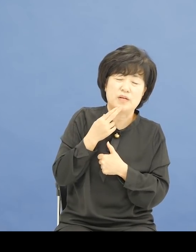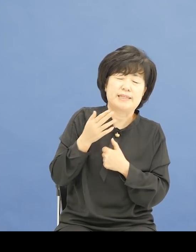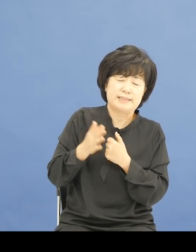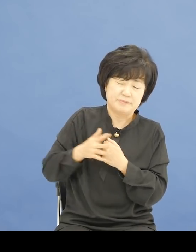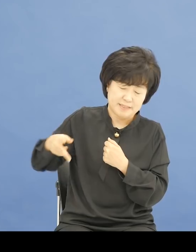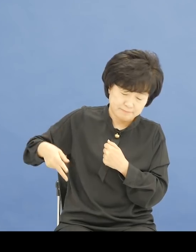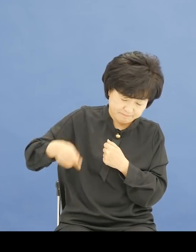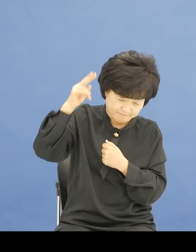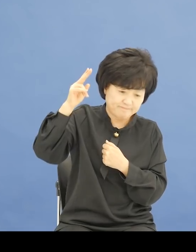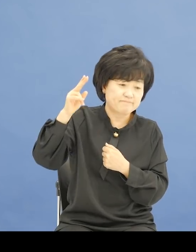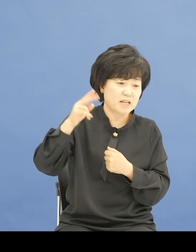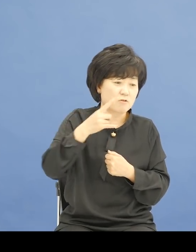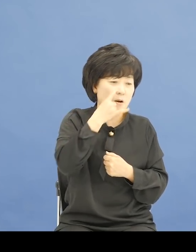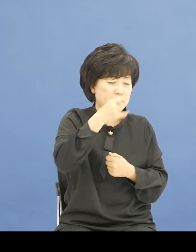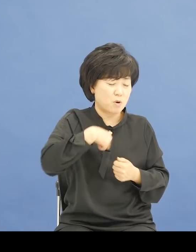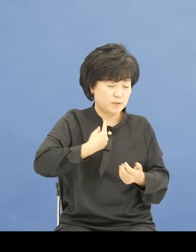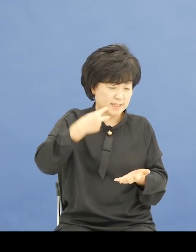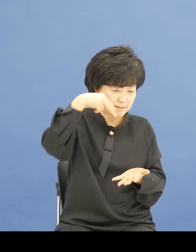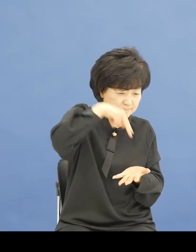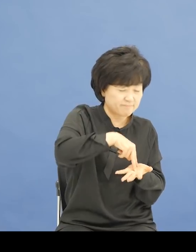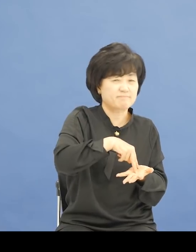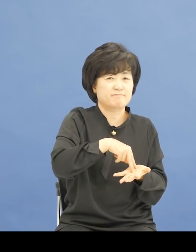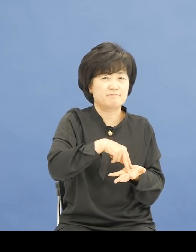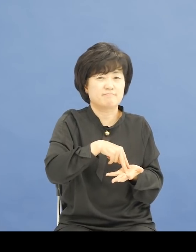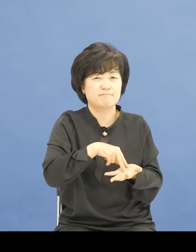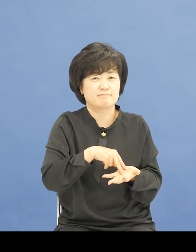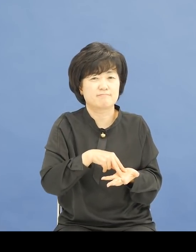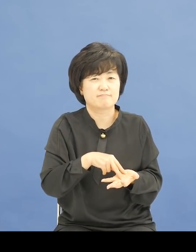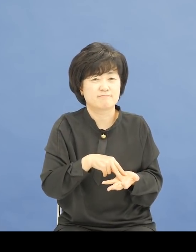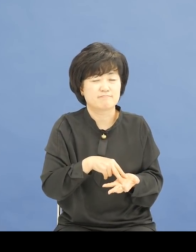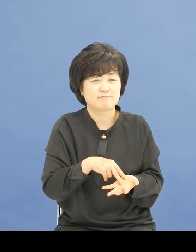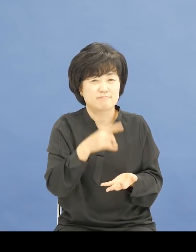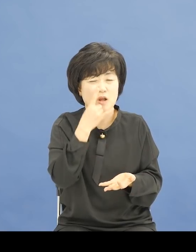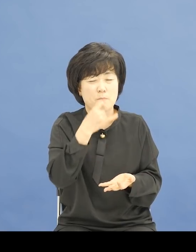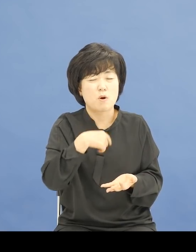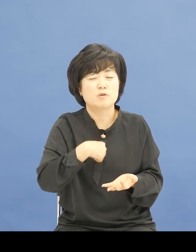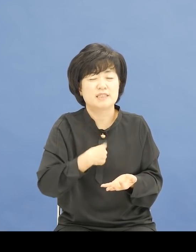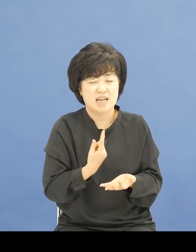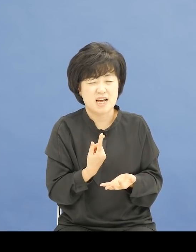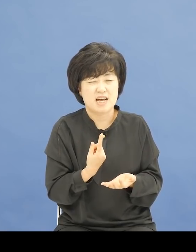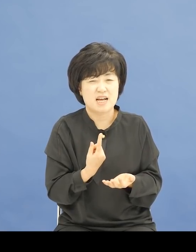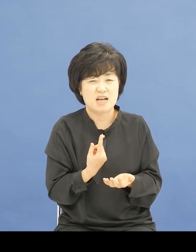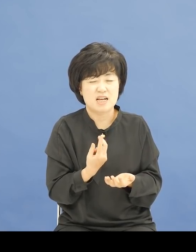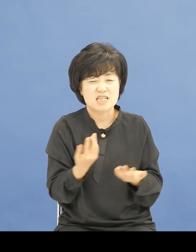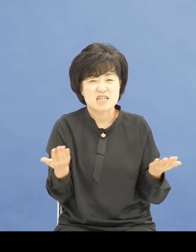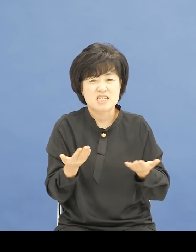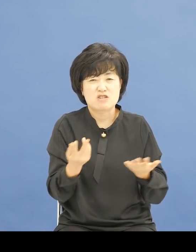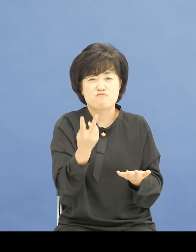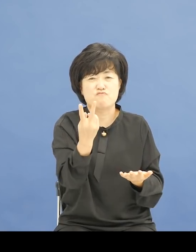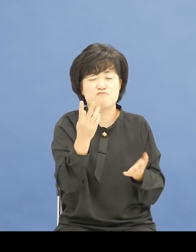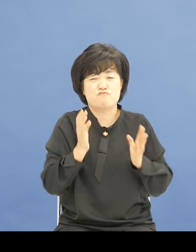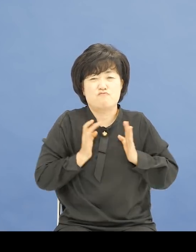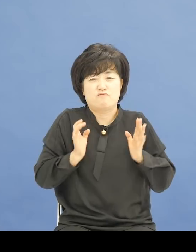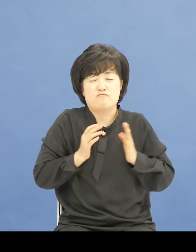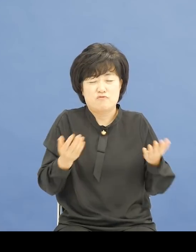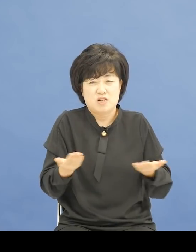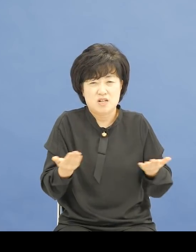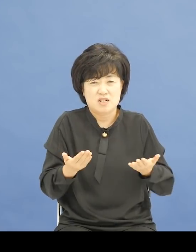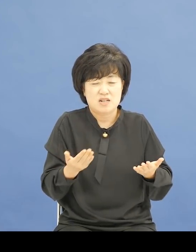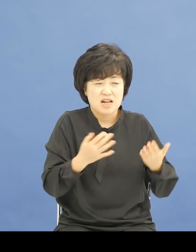보니 어머니께서 홀로. 홀로 이제 예. 여자 혼자서 애 키우는 게 얼마나 힘듭니까? 그럼요. 어머니 혼자서 투잡을 하시면서